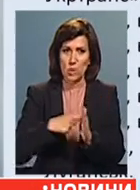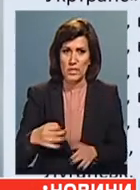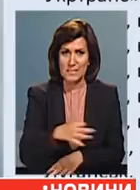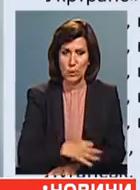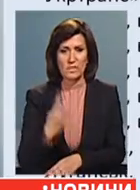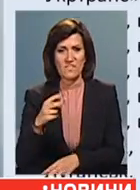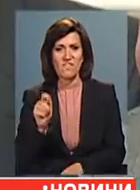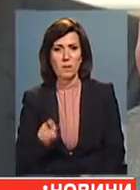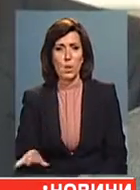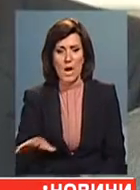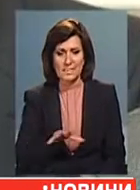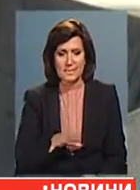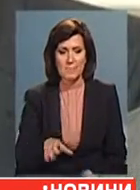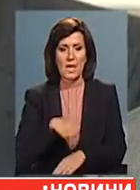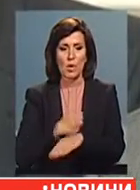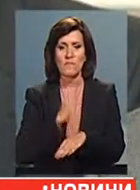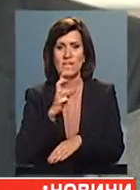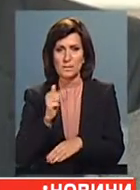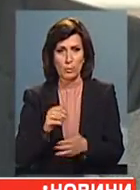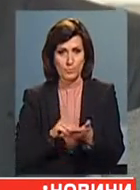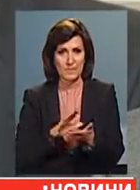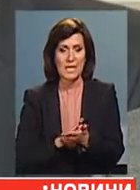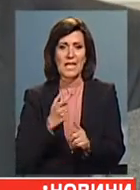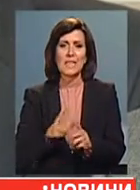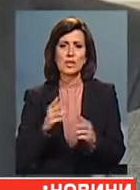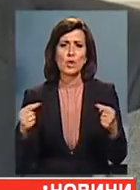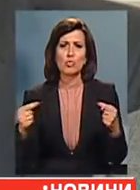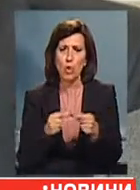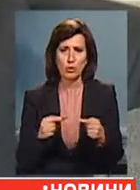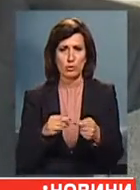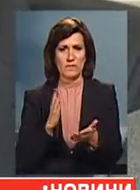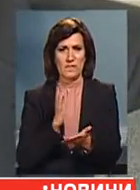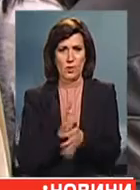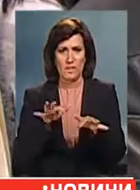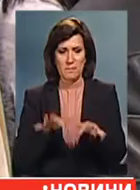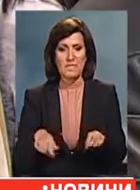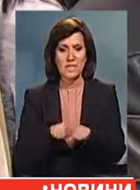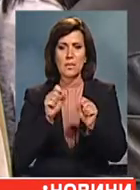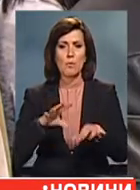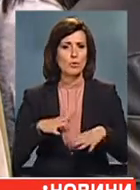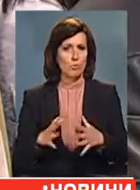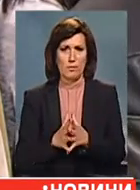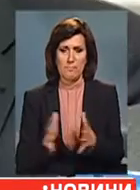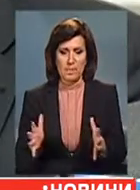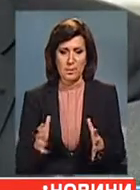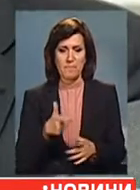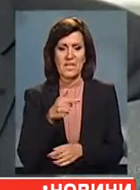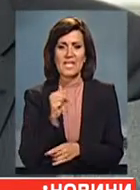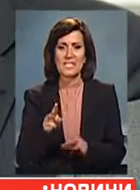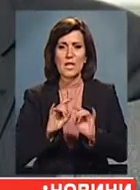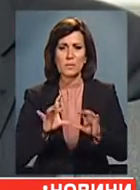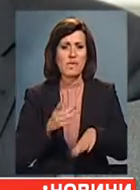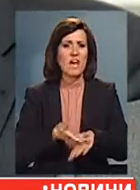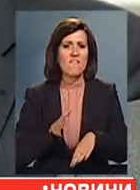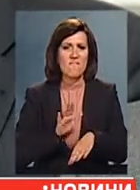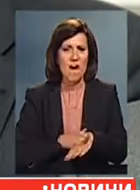2 в Луганській. Голова СБУ зауважили, це лише точно встановлені місця. Таких може бути і більше. Грицяк розповів, як